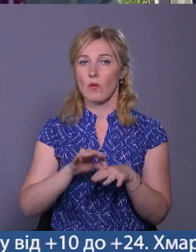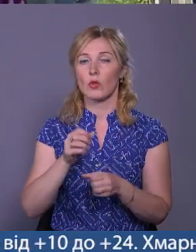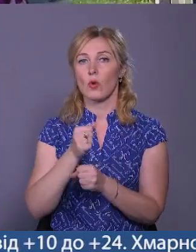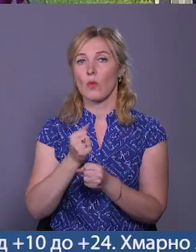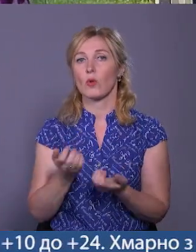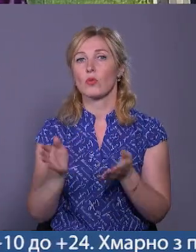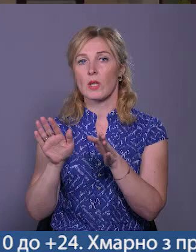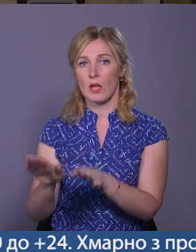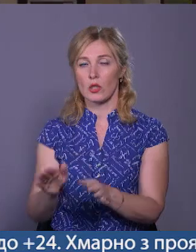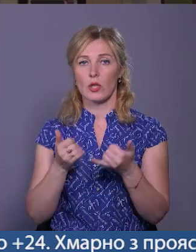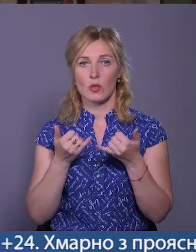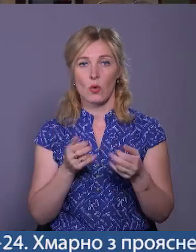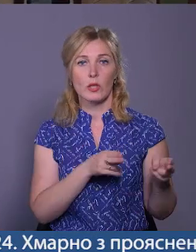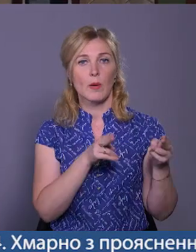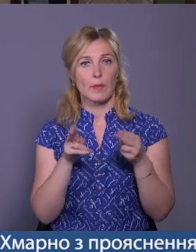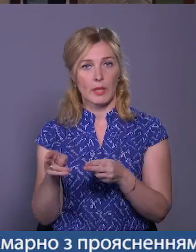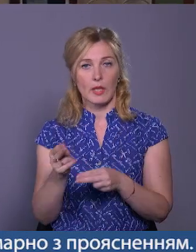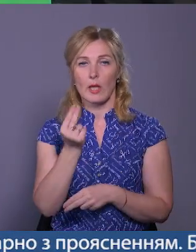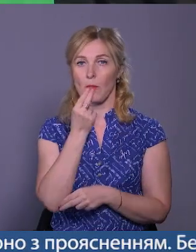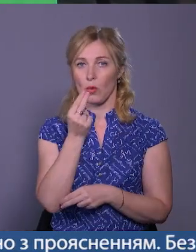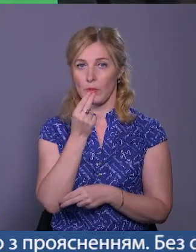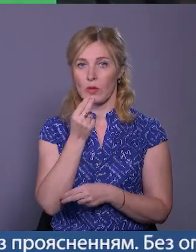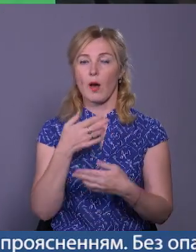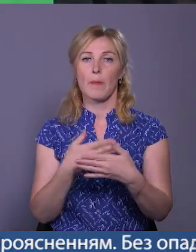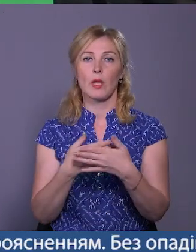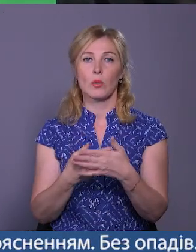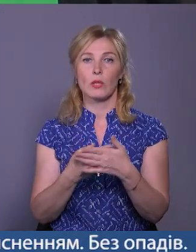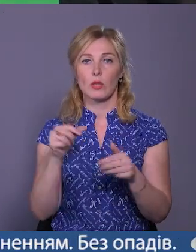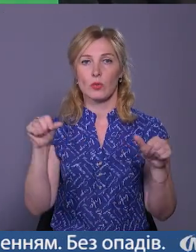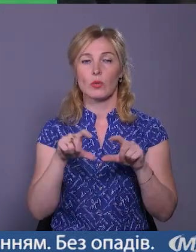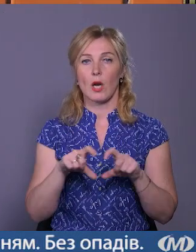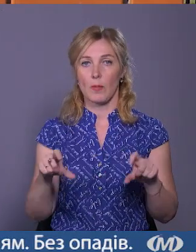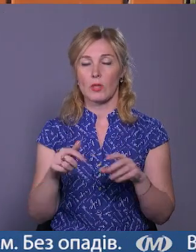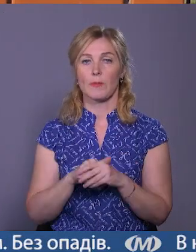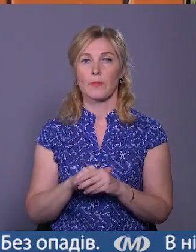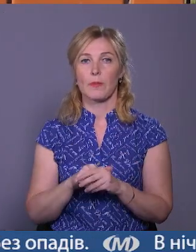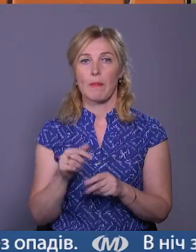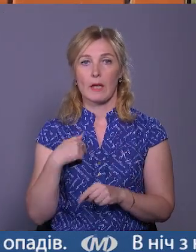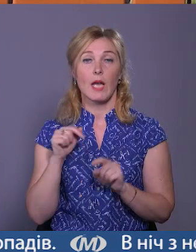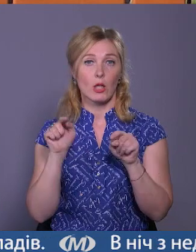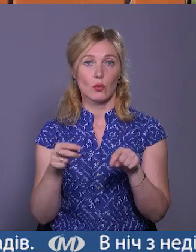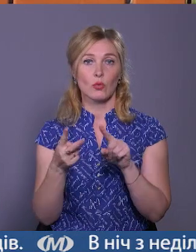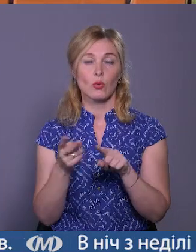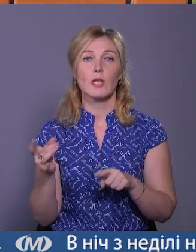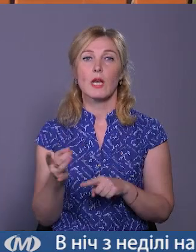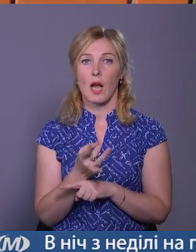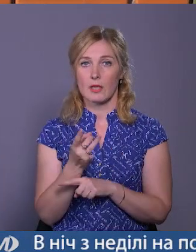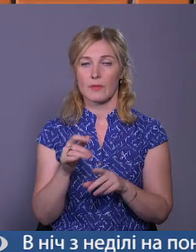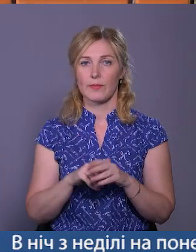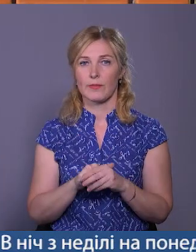залишила сьогодні ж приїхала пообідати в благодійну трапину я тут другий раз